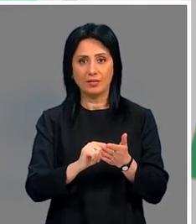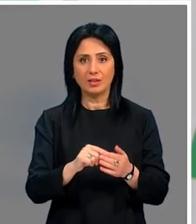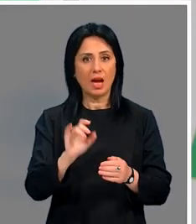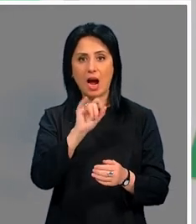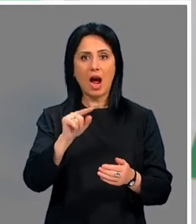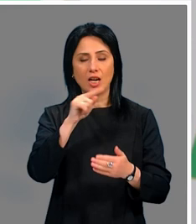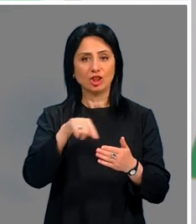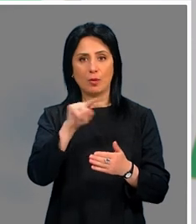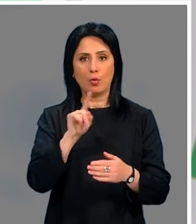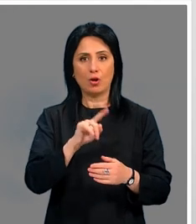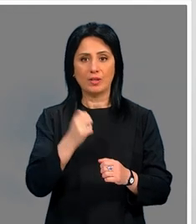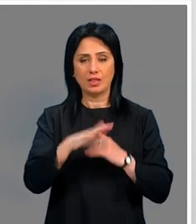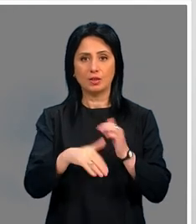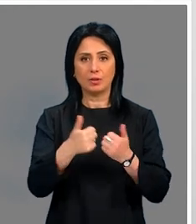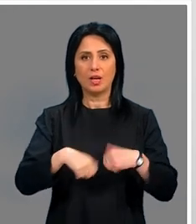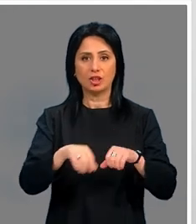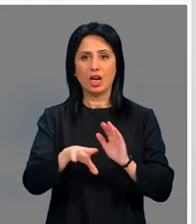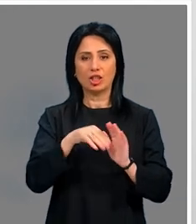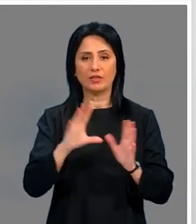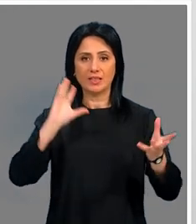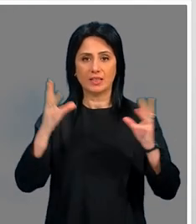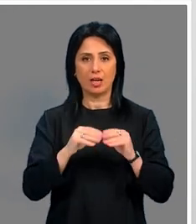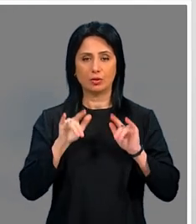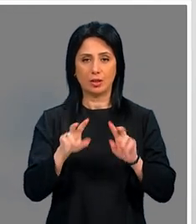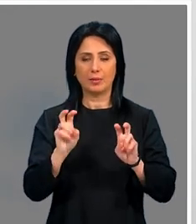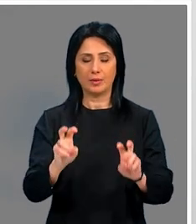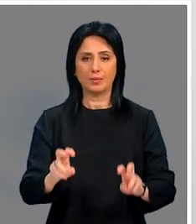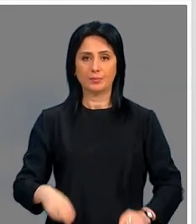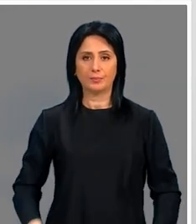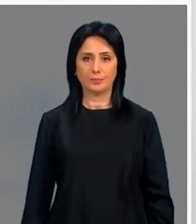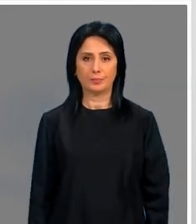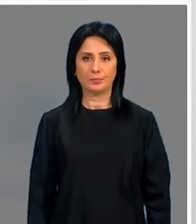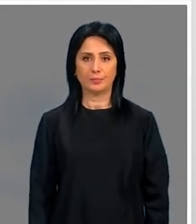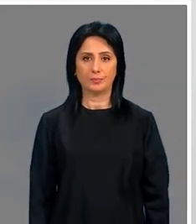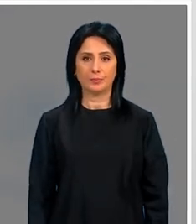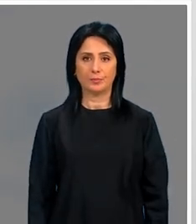də rənglə, dairəyə alma. MSK seçkilər ümumi işdir.